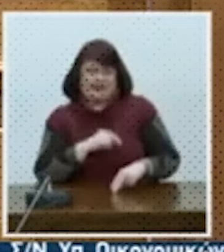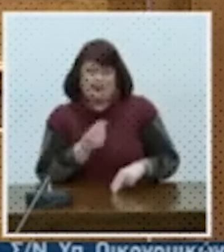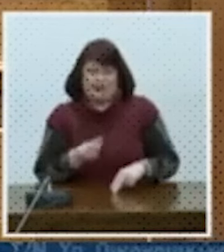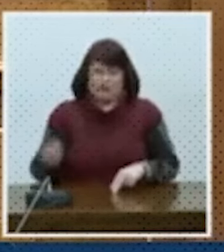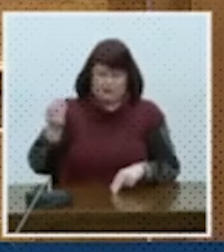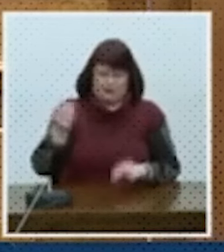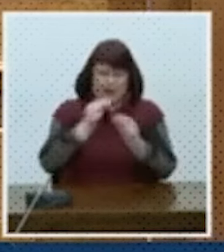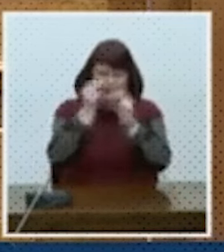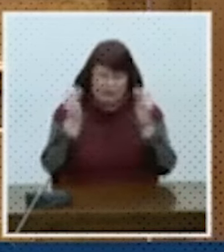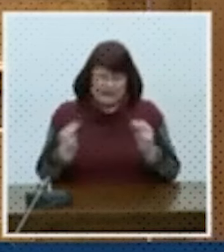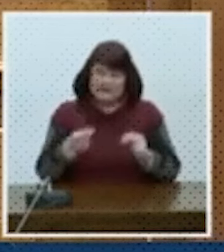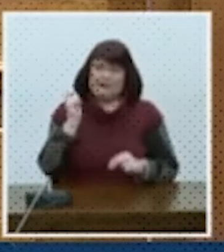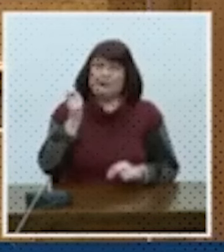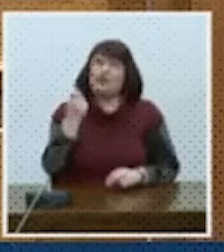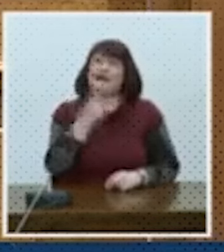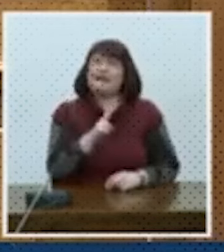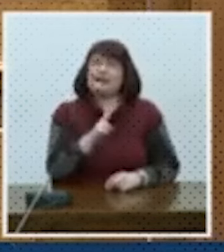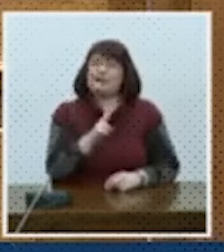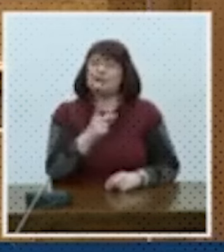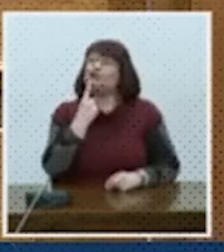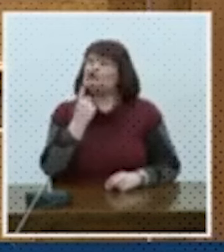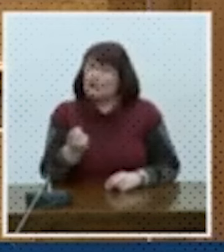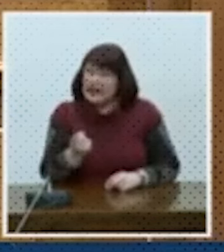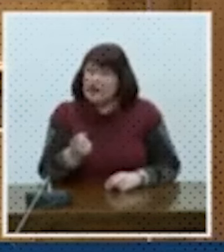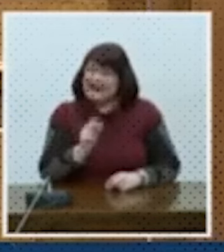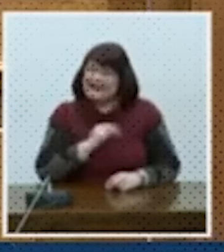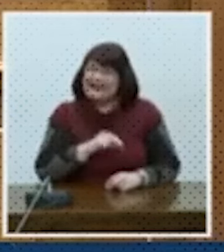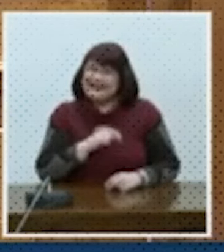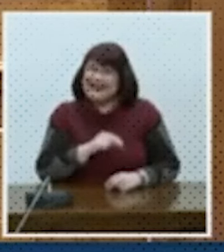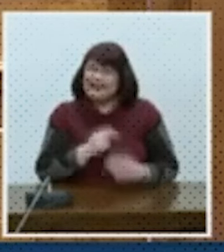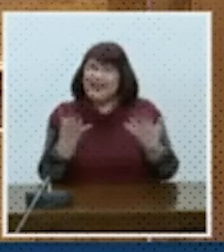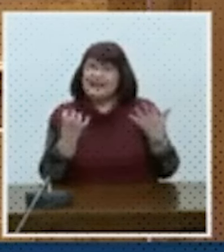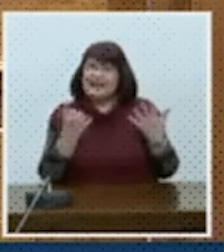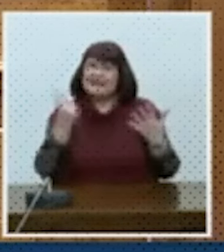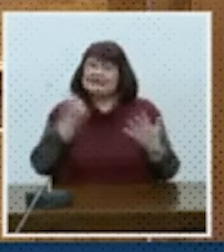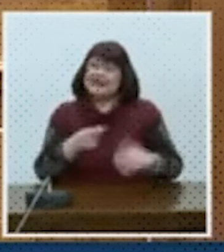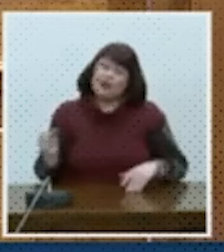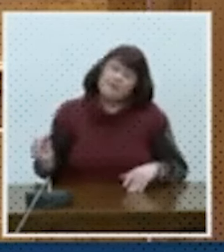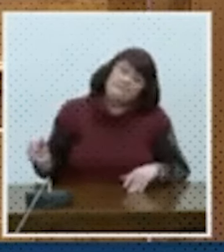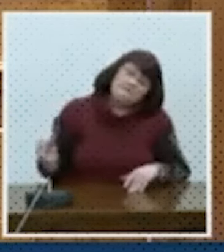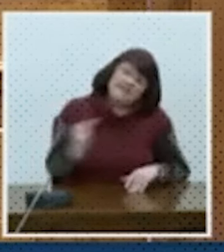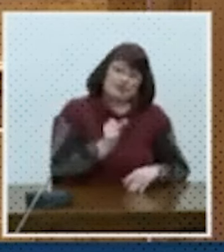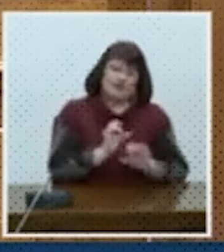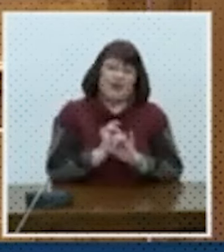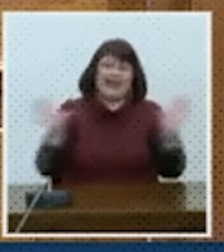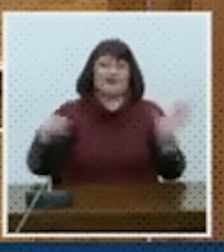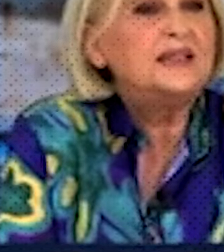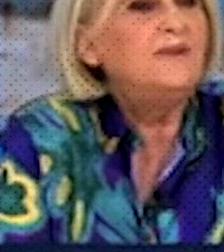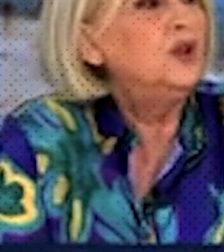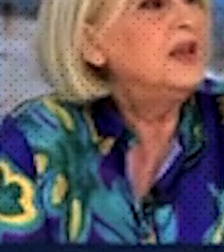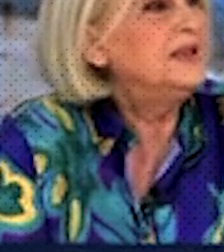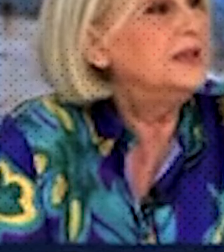μιας τέτοιας πολιτικής, εγώ σας λέω ότι τα κέρδη αυτά κατά 90% θα φορολογηθούν εκτάκτως από την ελληνική